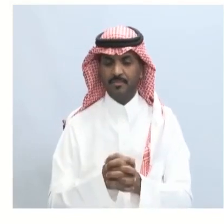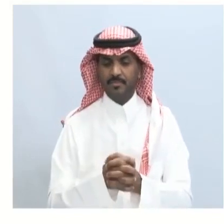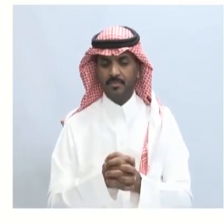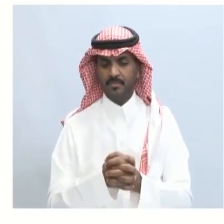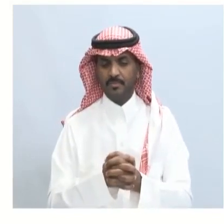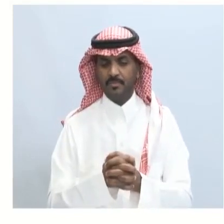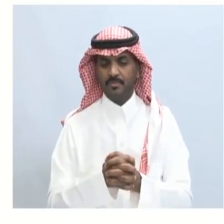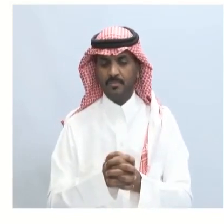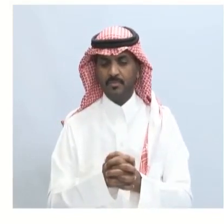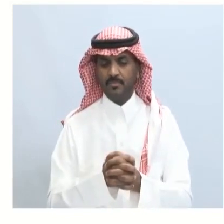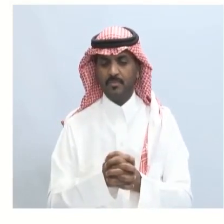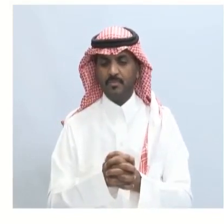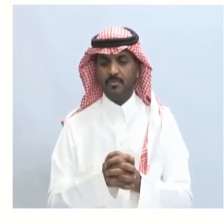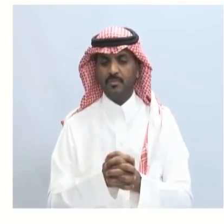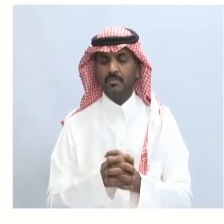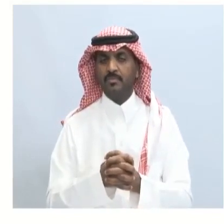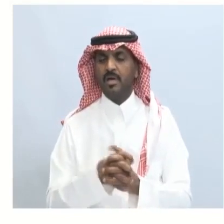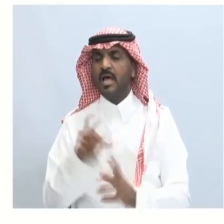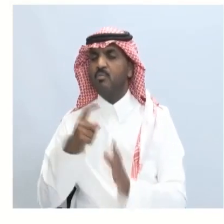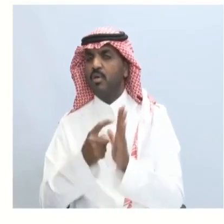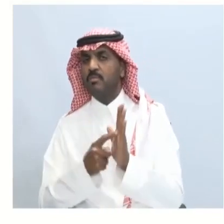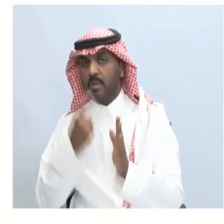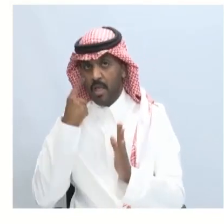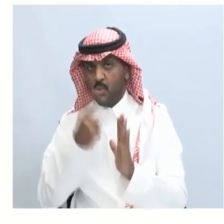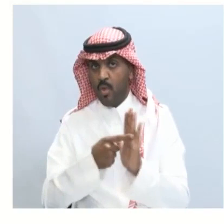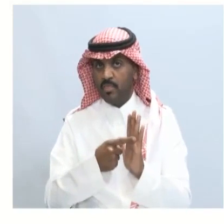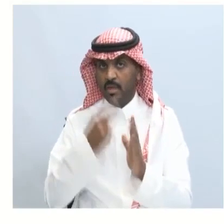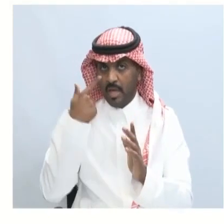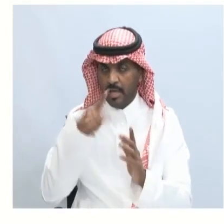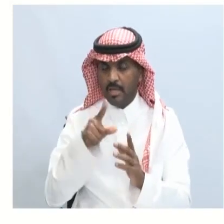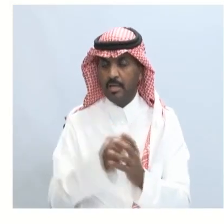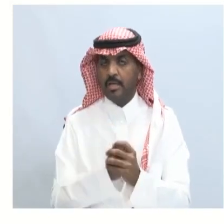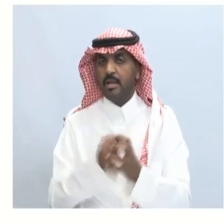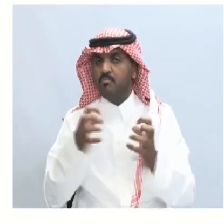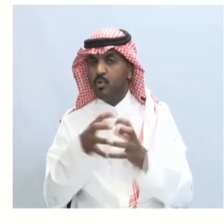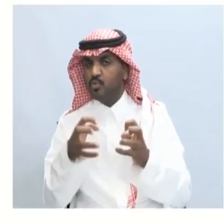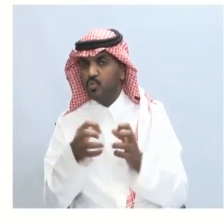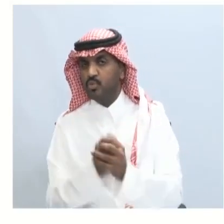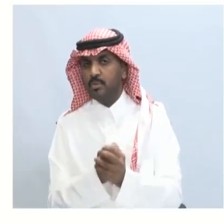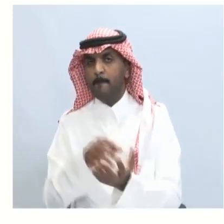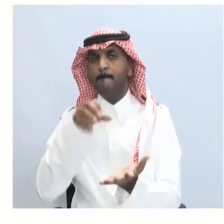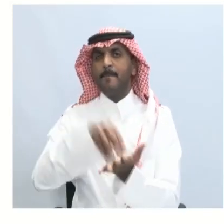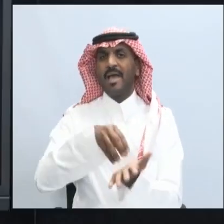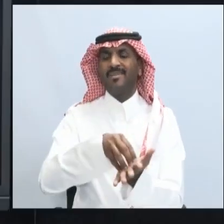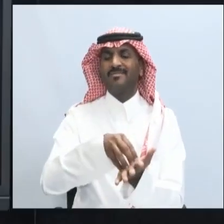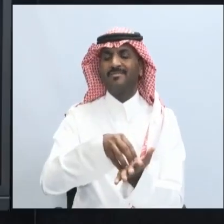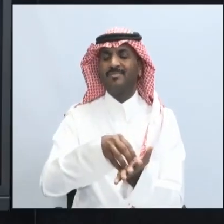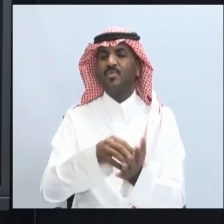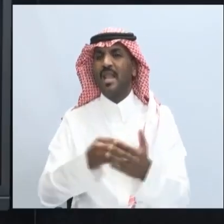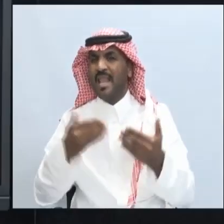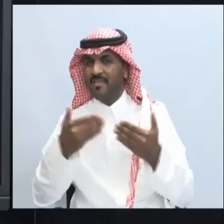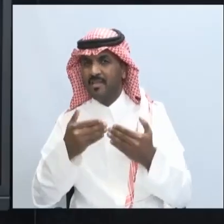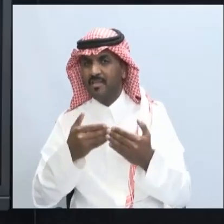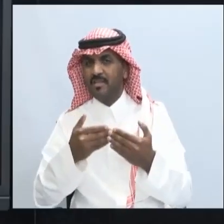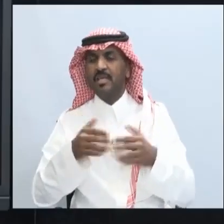اذا نلاحظ ان المنظم حدد وبين بين ان المقصود بالمكان هو الذي